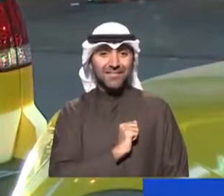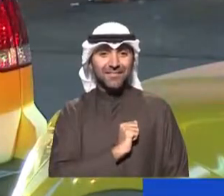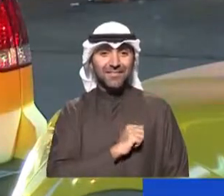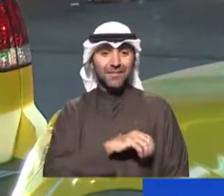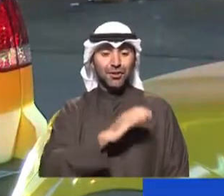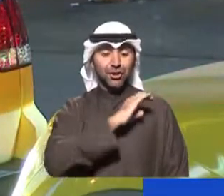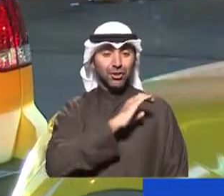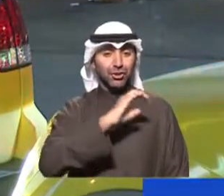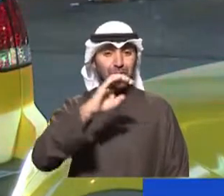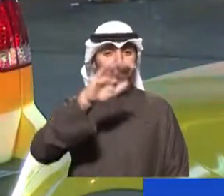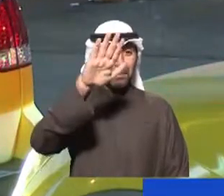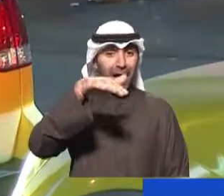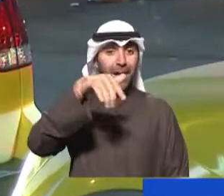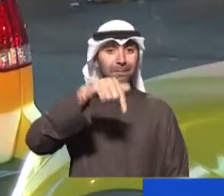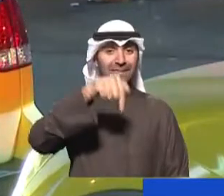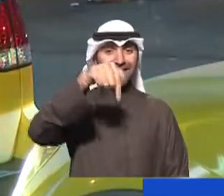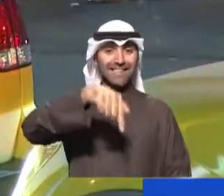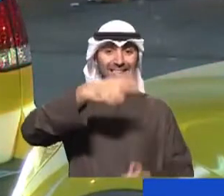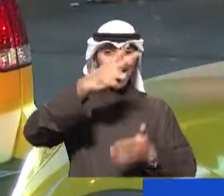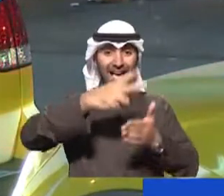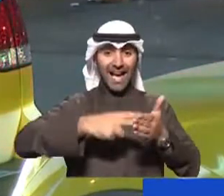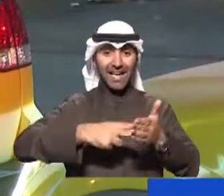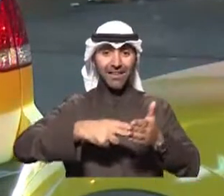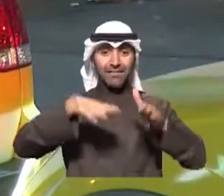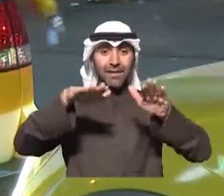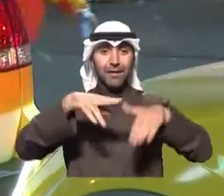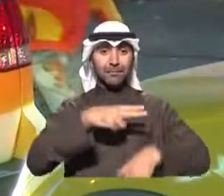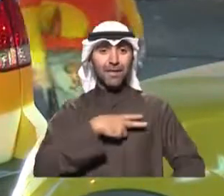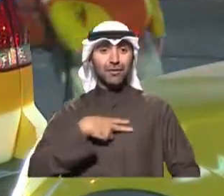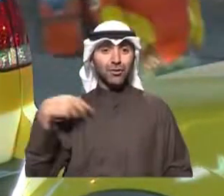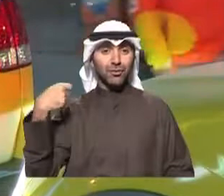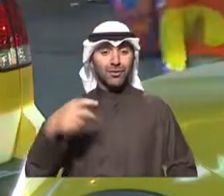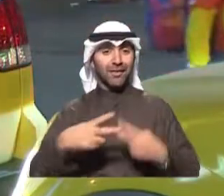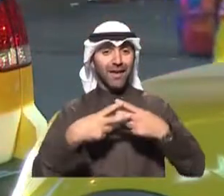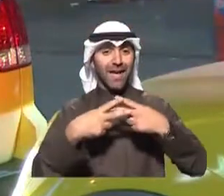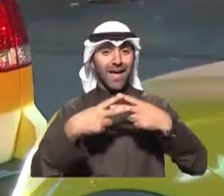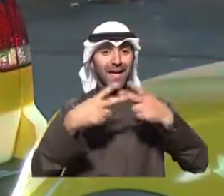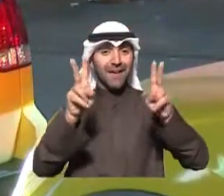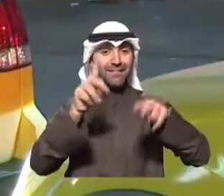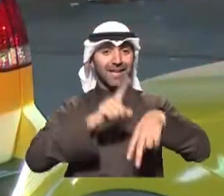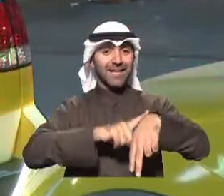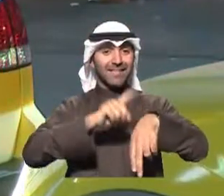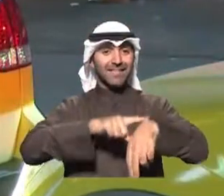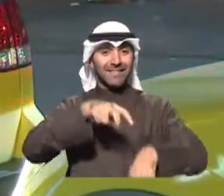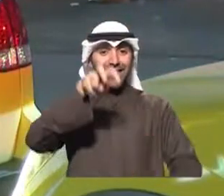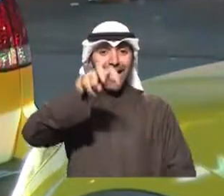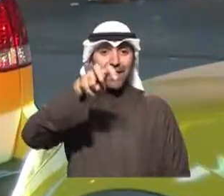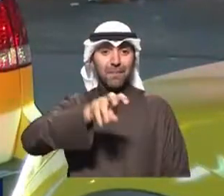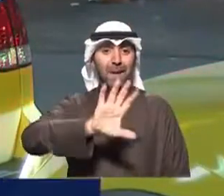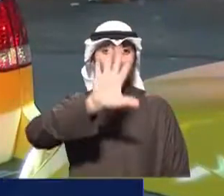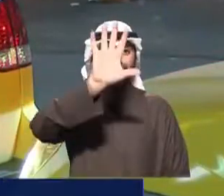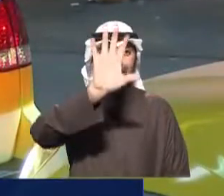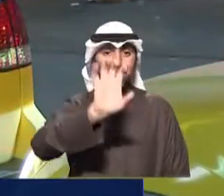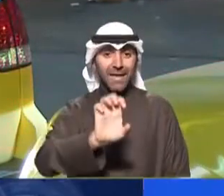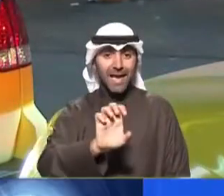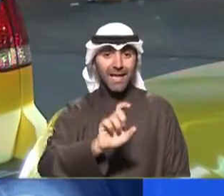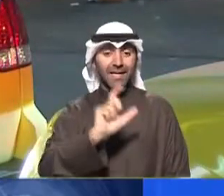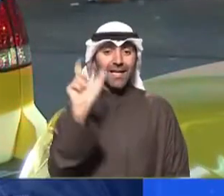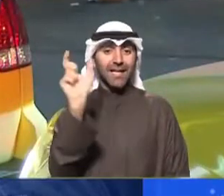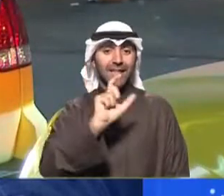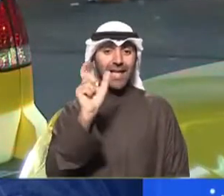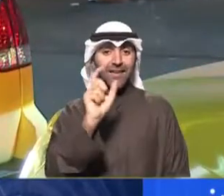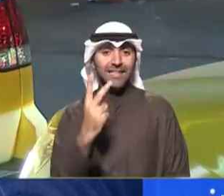دخلت قرارات مجلس الوزراء في حيز التنفيذ منذ الساعة 8 من مساء